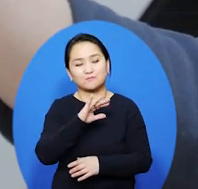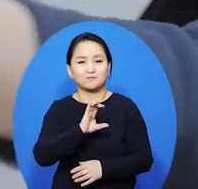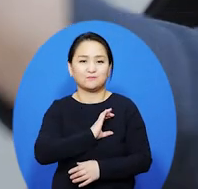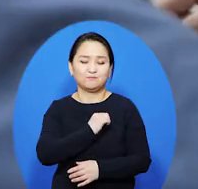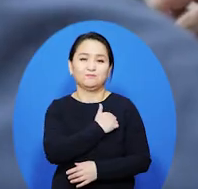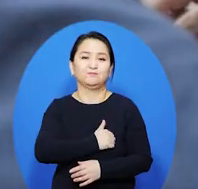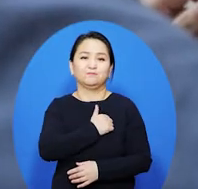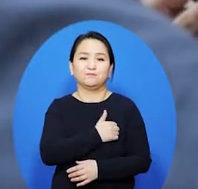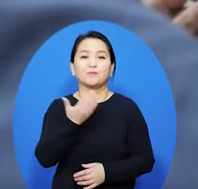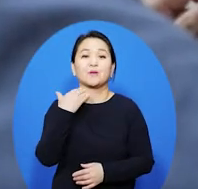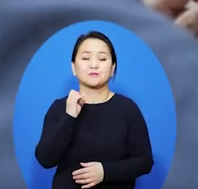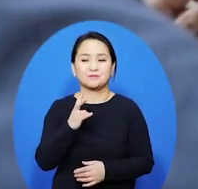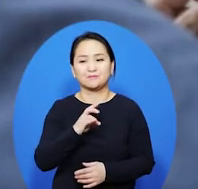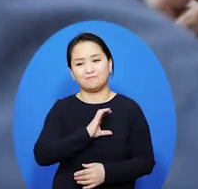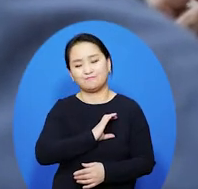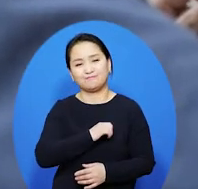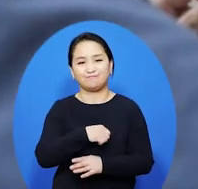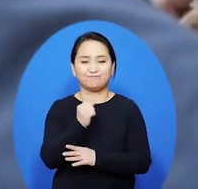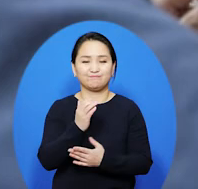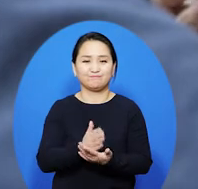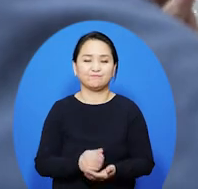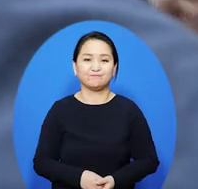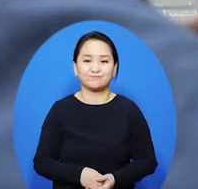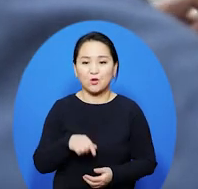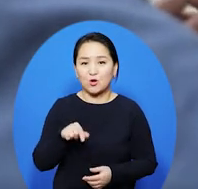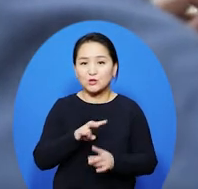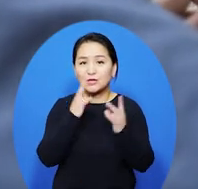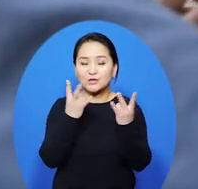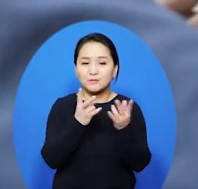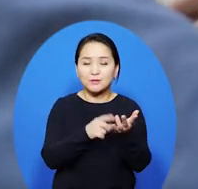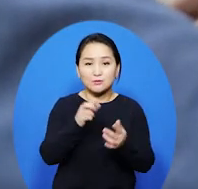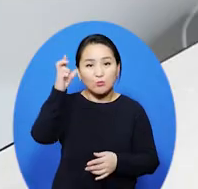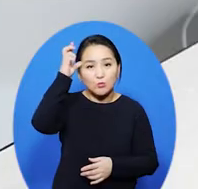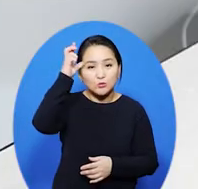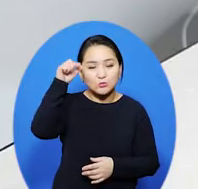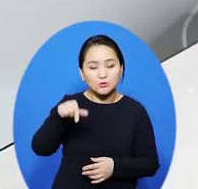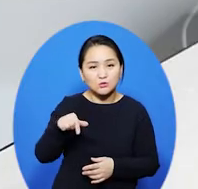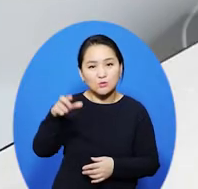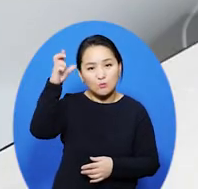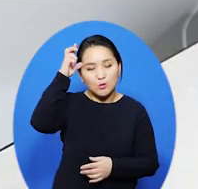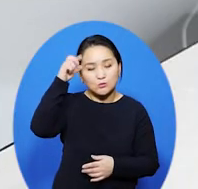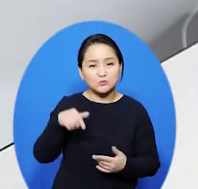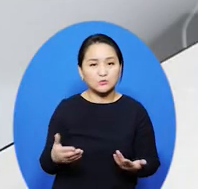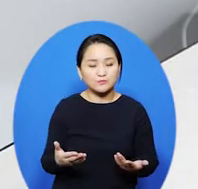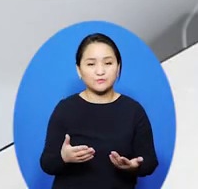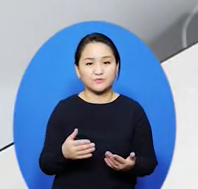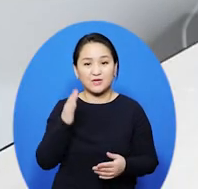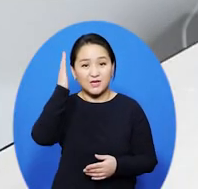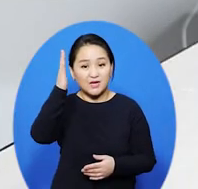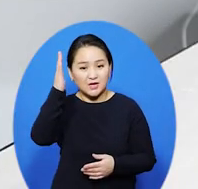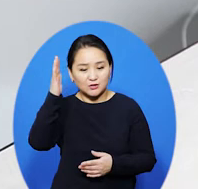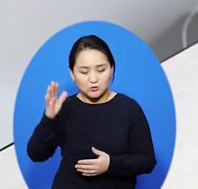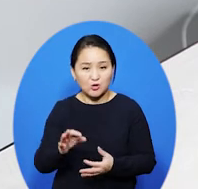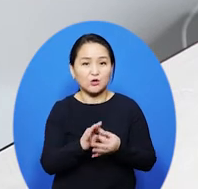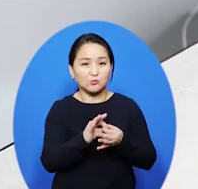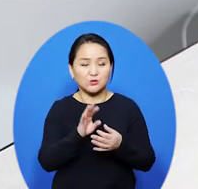гэд бүгд бол айгүй өндрөөр үнсэн надад бол айгүй урам зоригтой байгаа. Өнөөгийн нийгэмд хэрэгж байгаа боловсролын бид нар